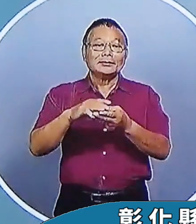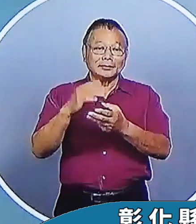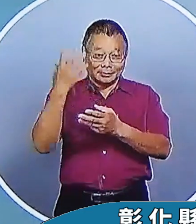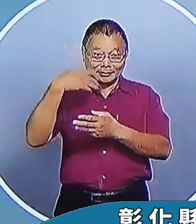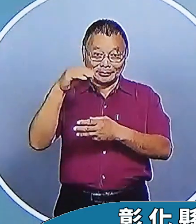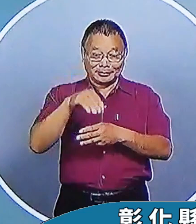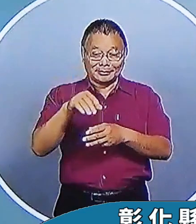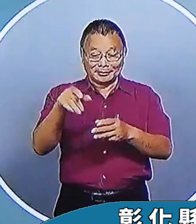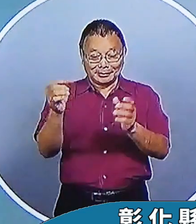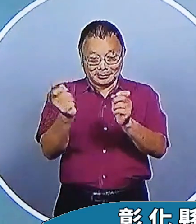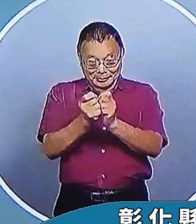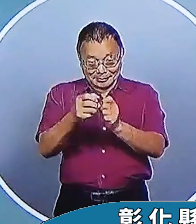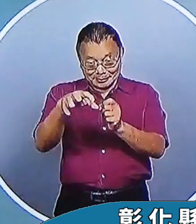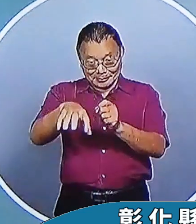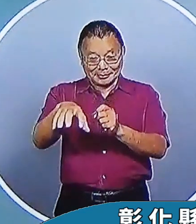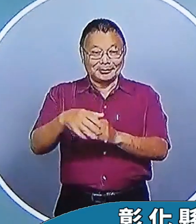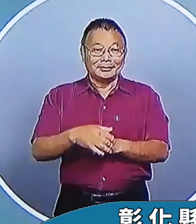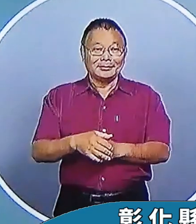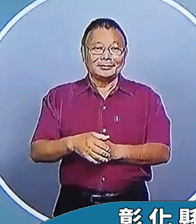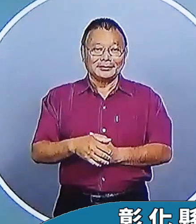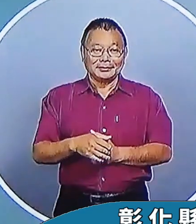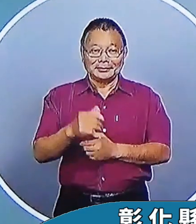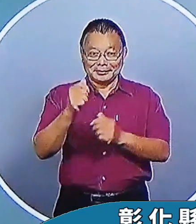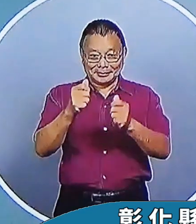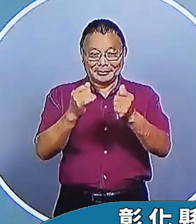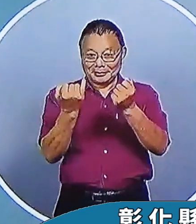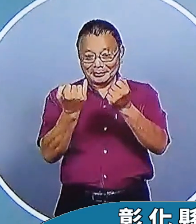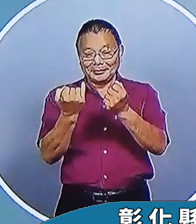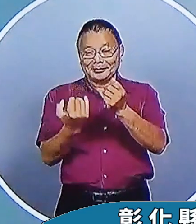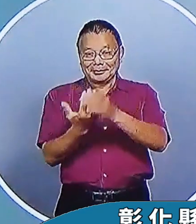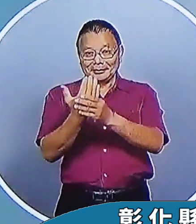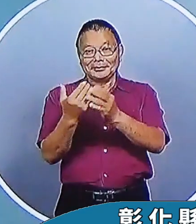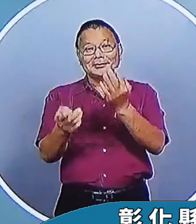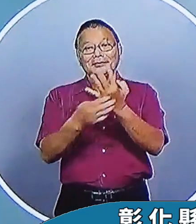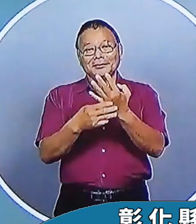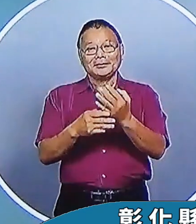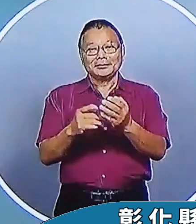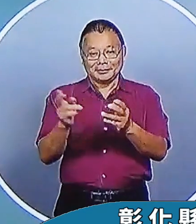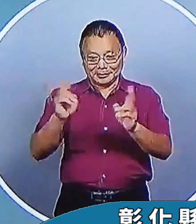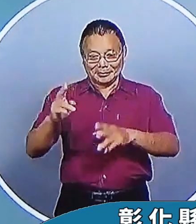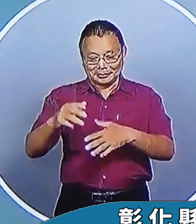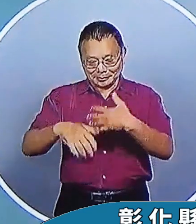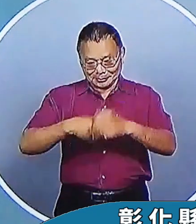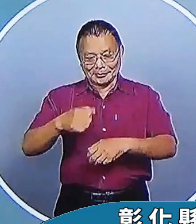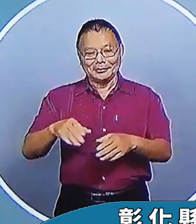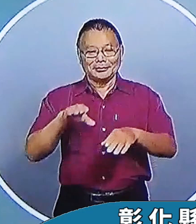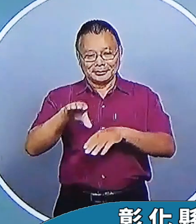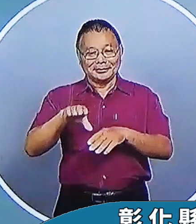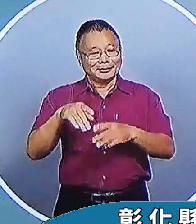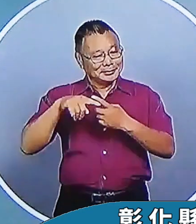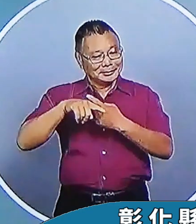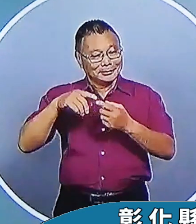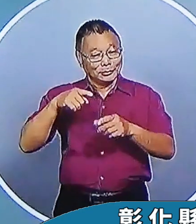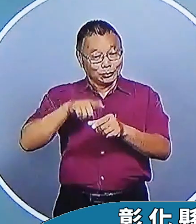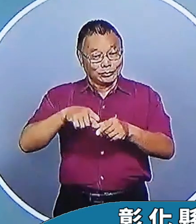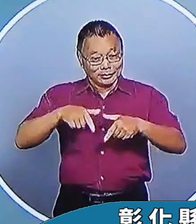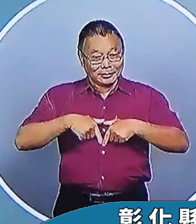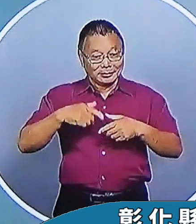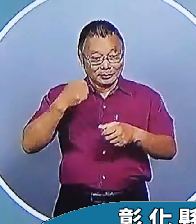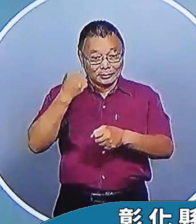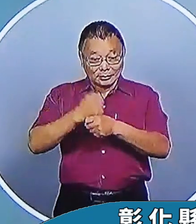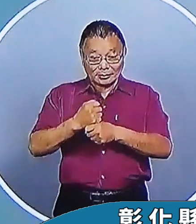站这个站区，咱希望未来是 AI 产业，啊，搁有电动车的研发中心。那制造会